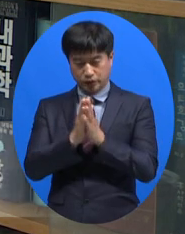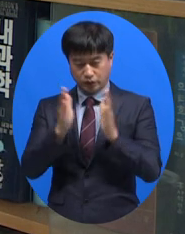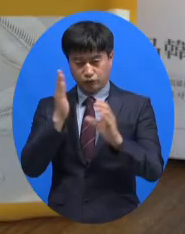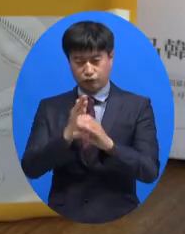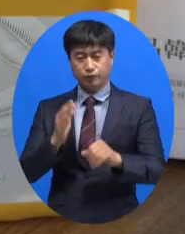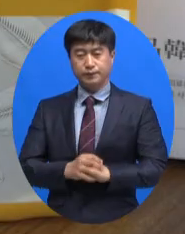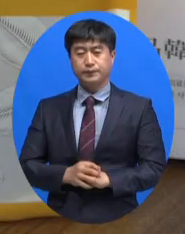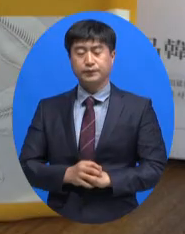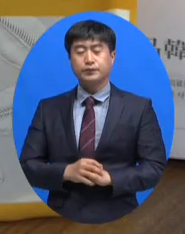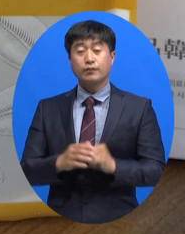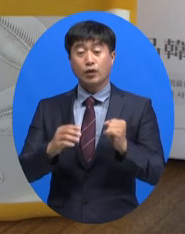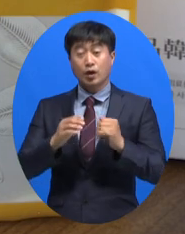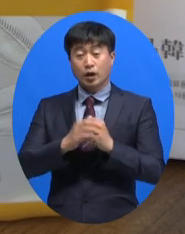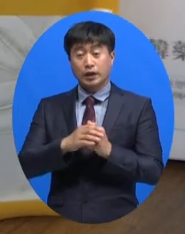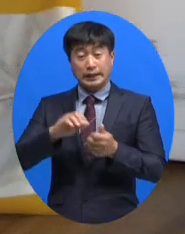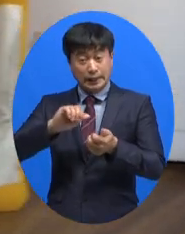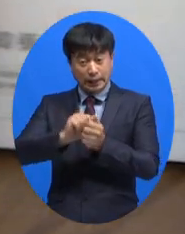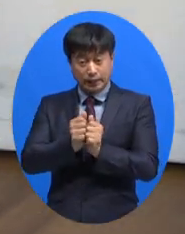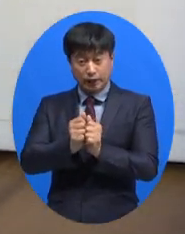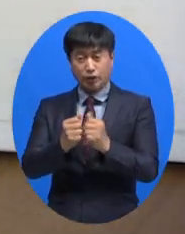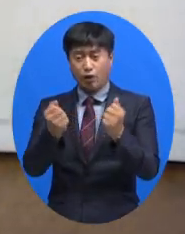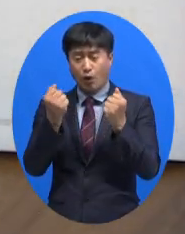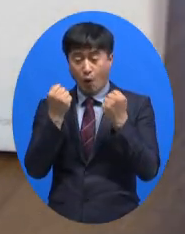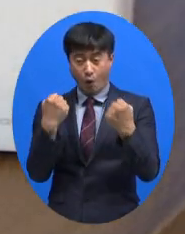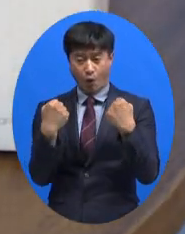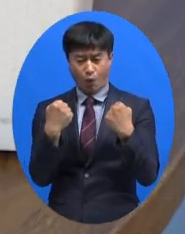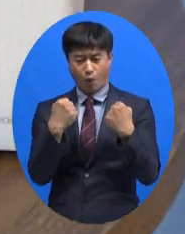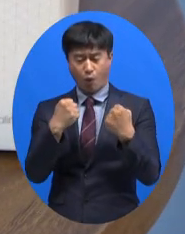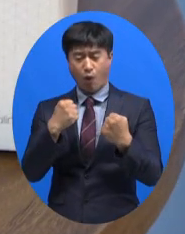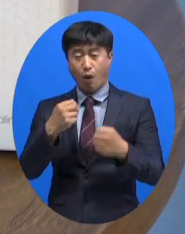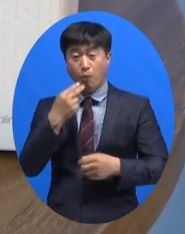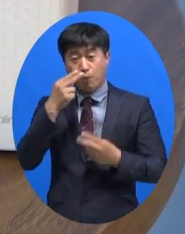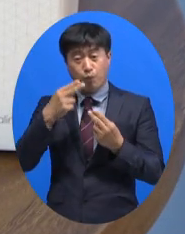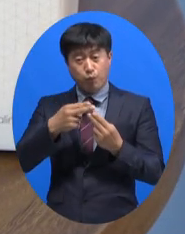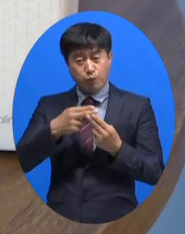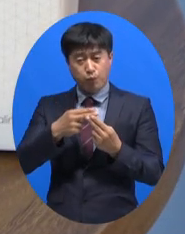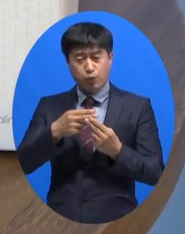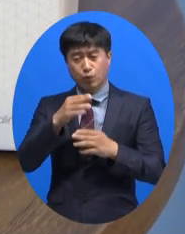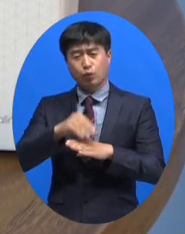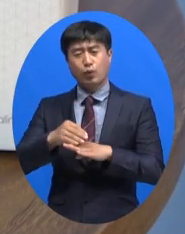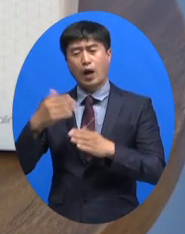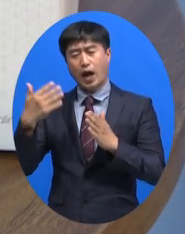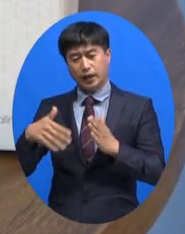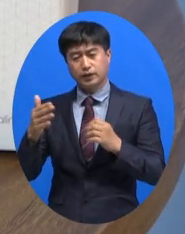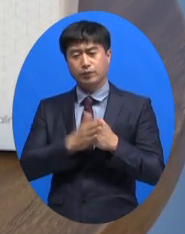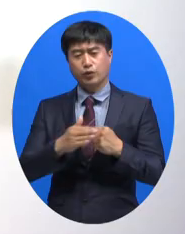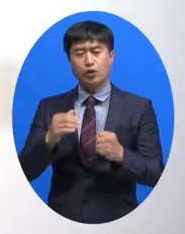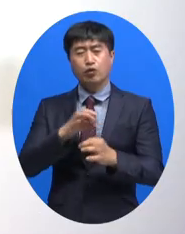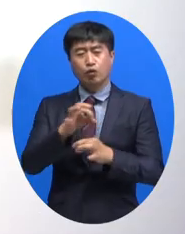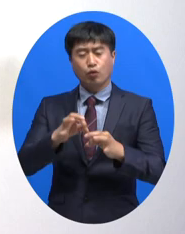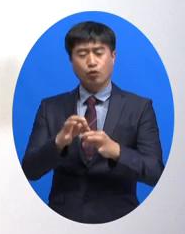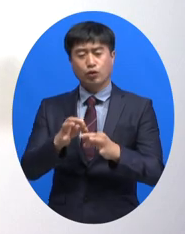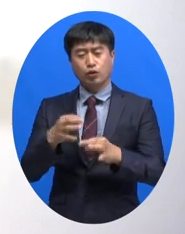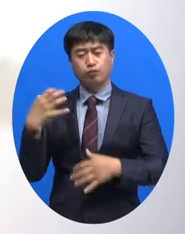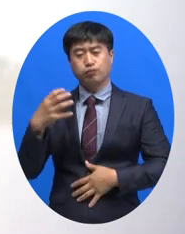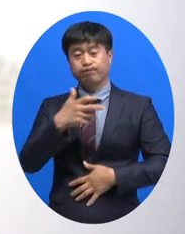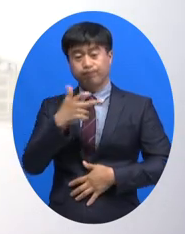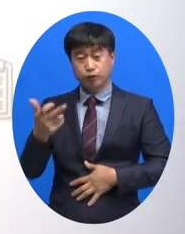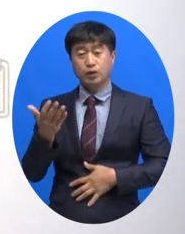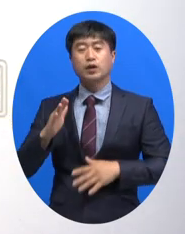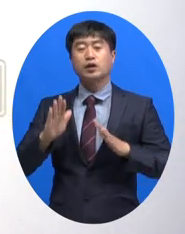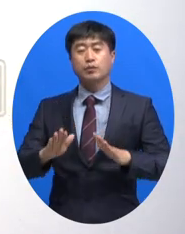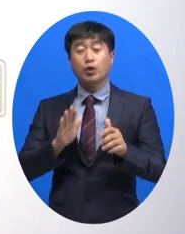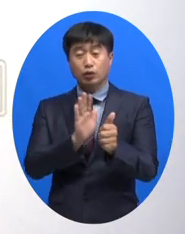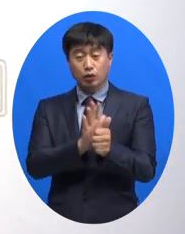진행하는 것이고요. 난임 부부를 위한 한약에는 건강보험이 적용되지 않아 경제적 부담이 컸던 만큼 이번 지원이 비용